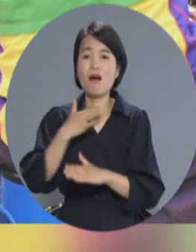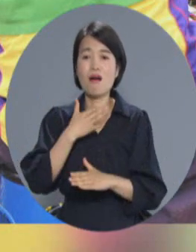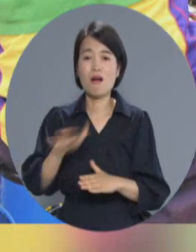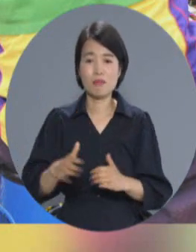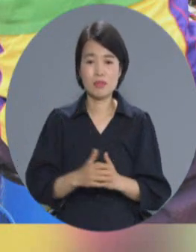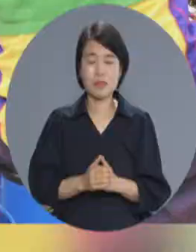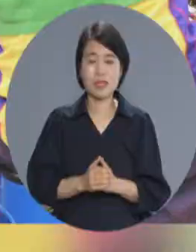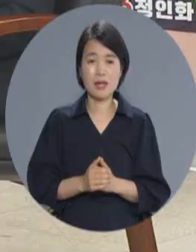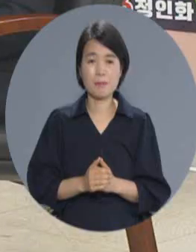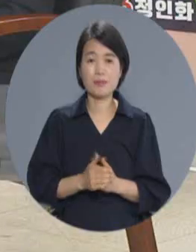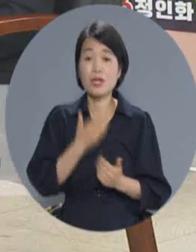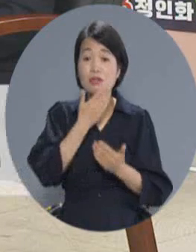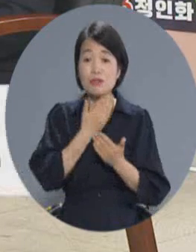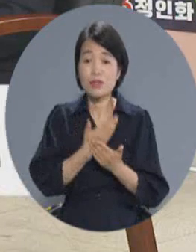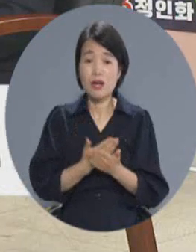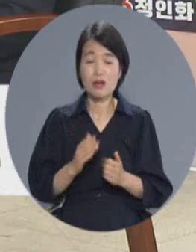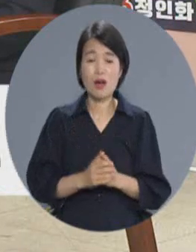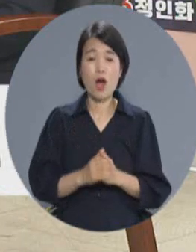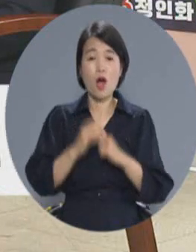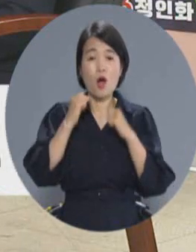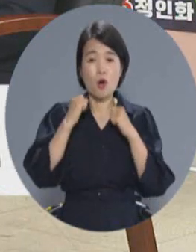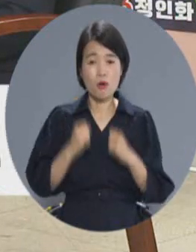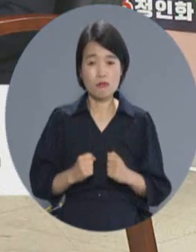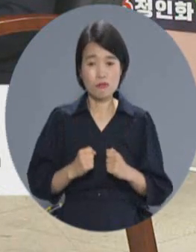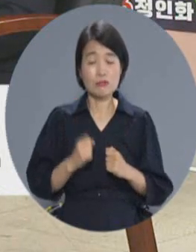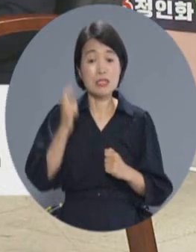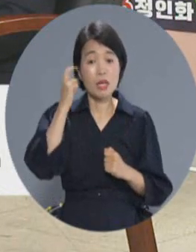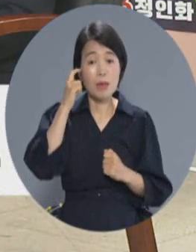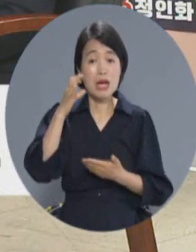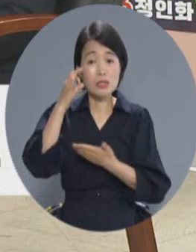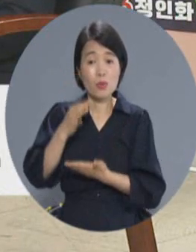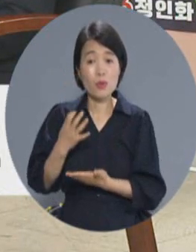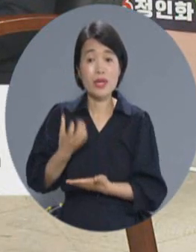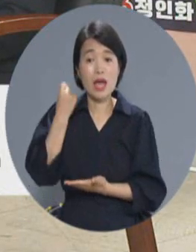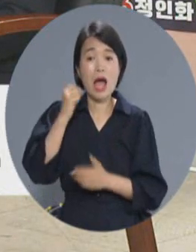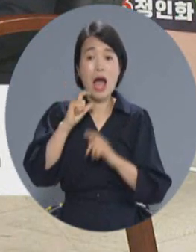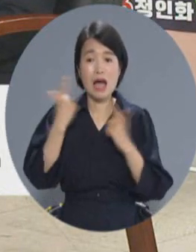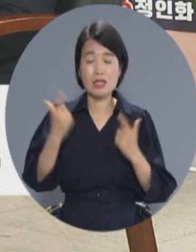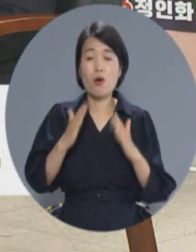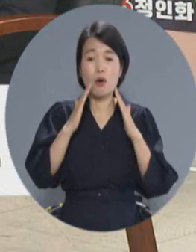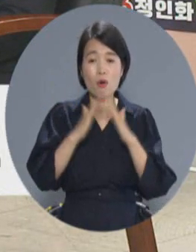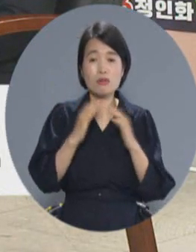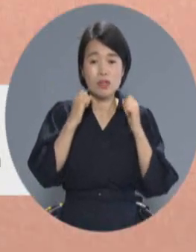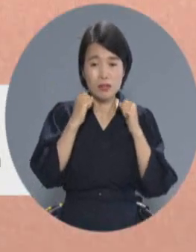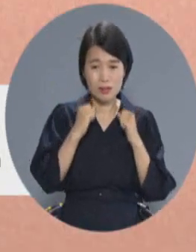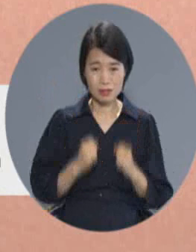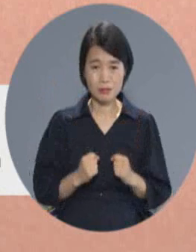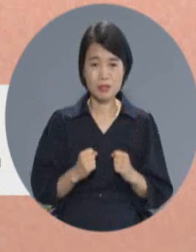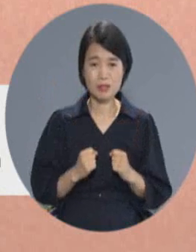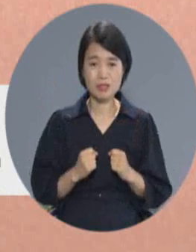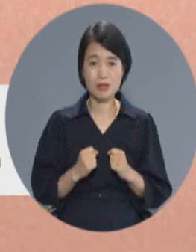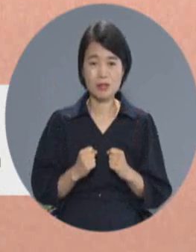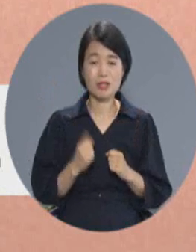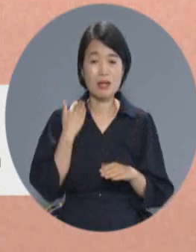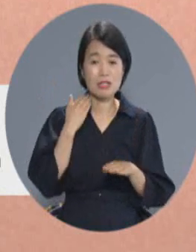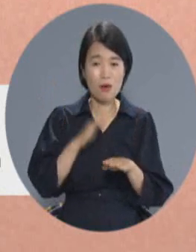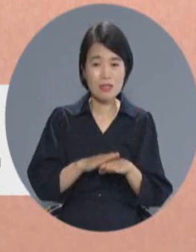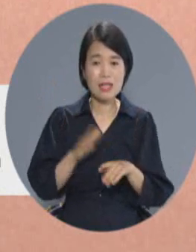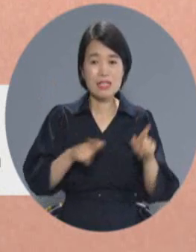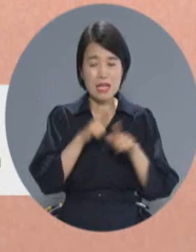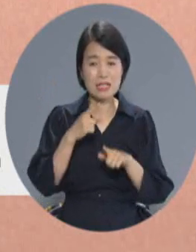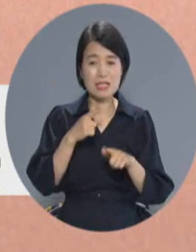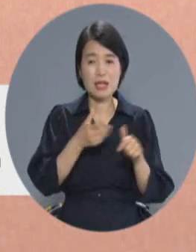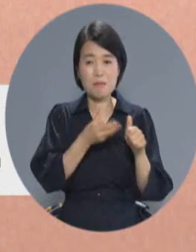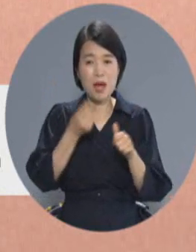중요한 거는 거주 개념으로서, 소유 개념이 아닌 거주 개념으로서 제가 전세를 살든지